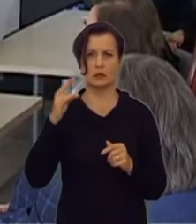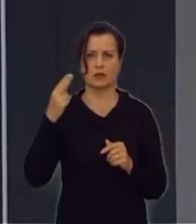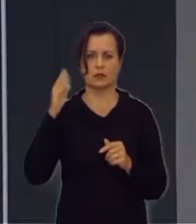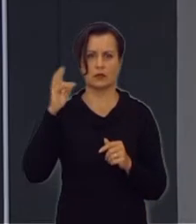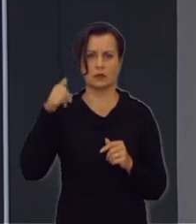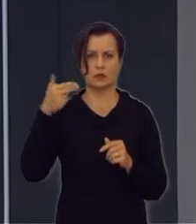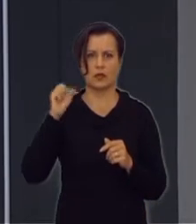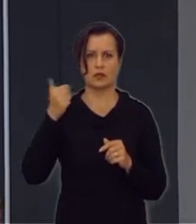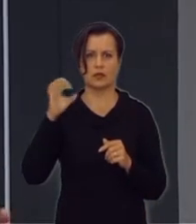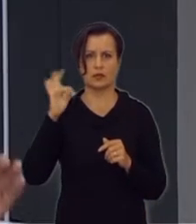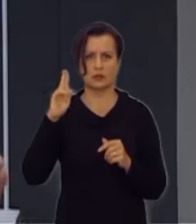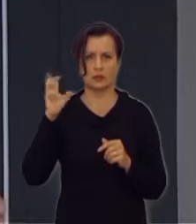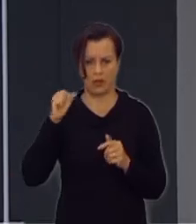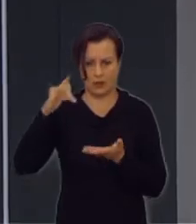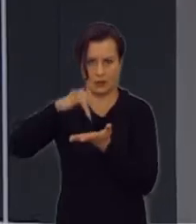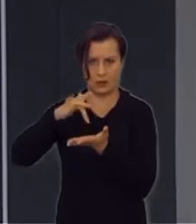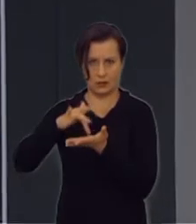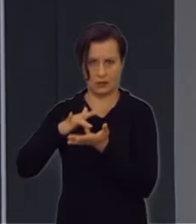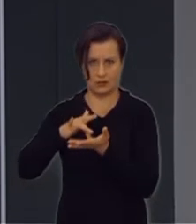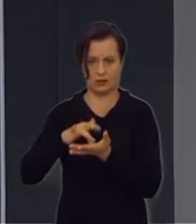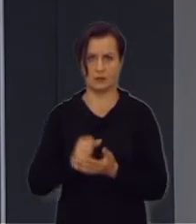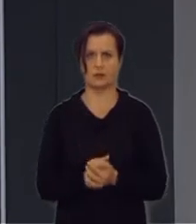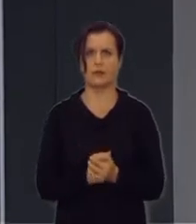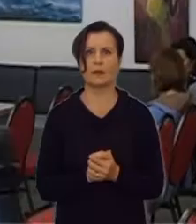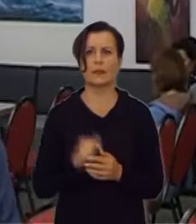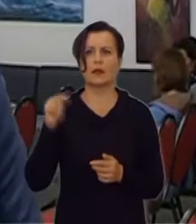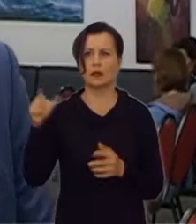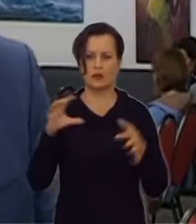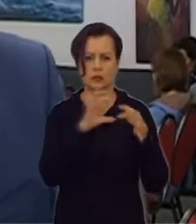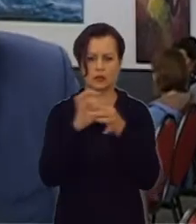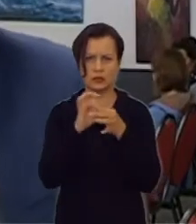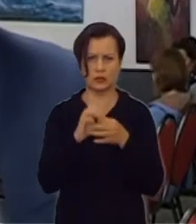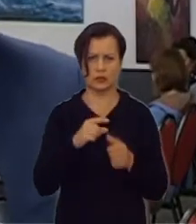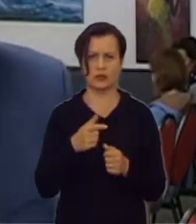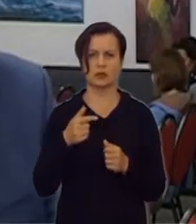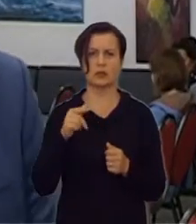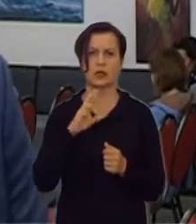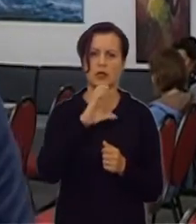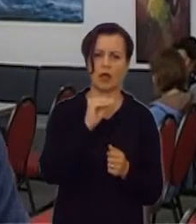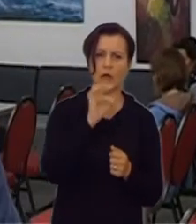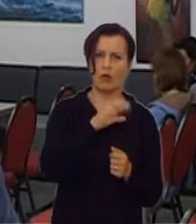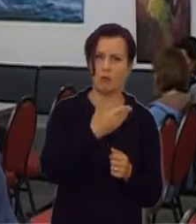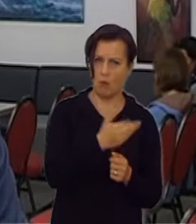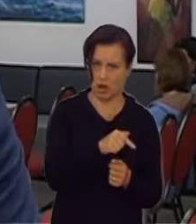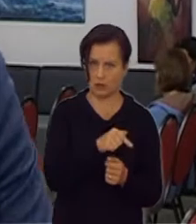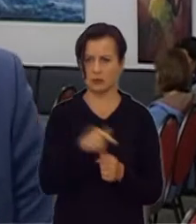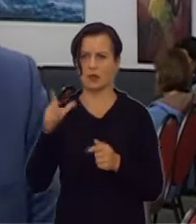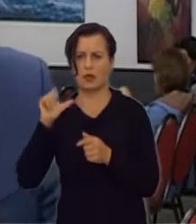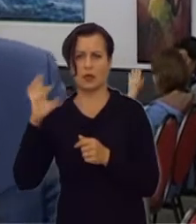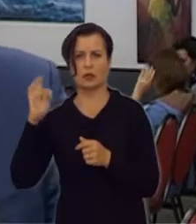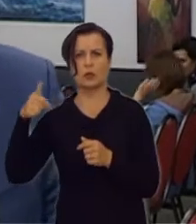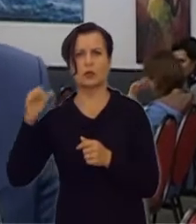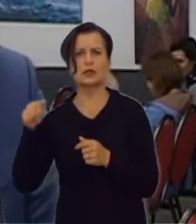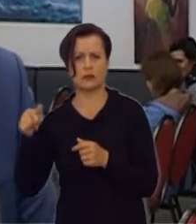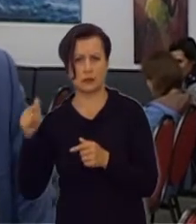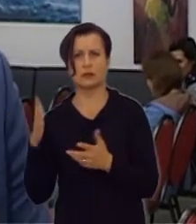didžioji kunigaikštystė. Koks tas ryšys tarp reformacijos ir lituanistikos? Iš tiesų, galima pastebėti, kad nuo pat reformacijos